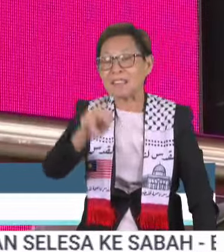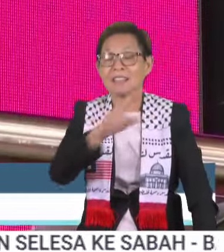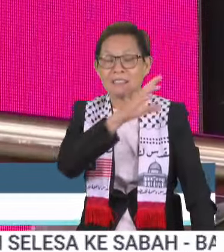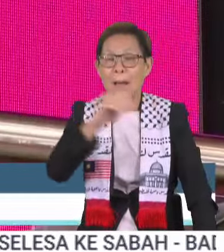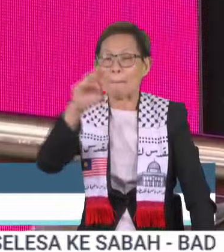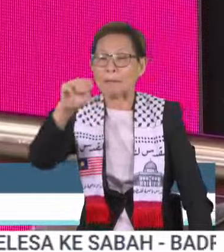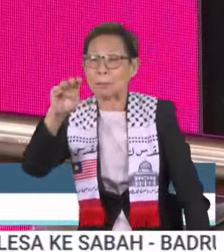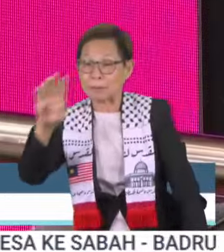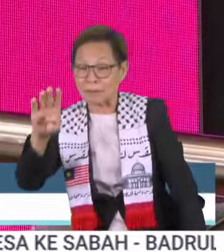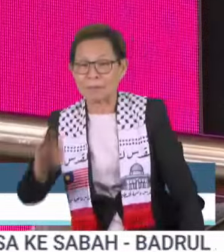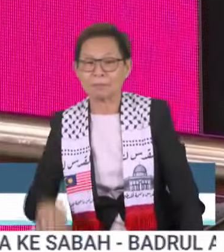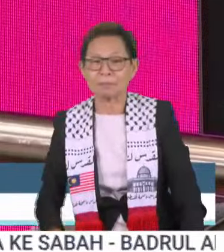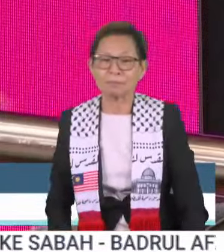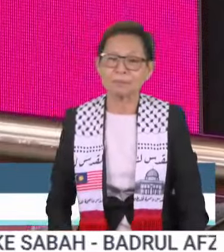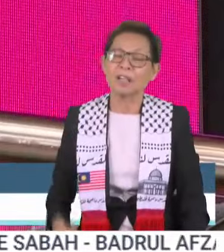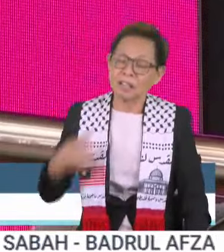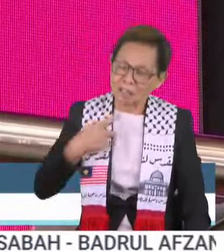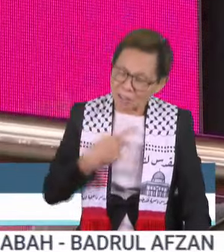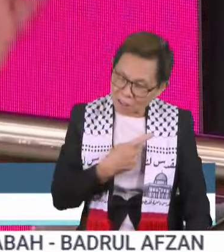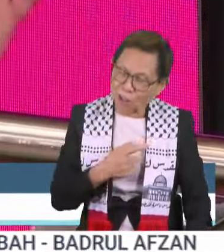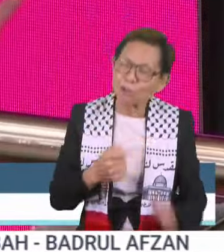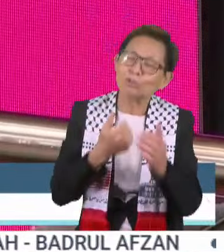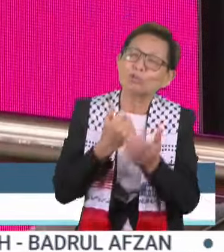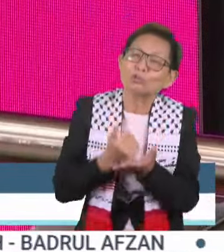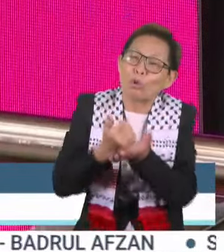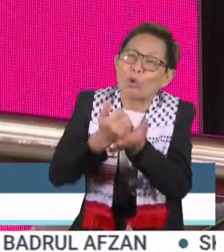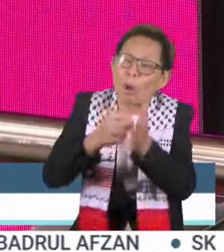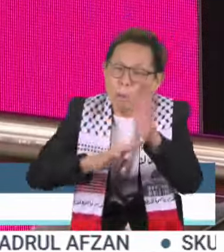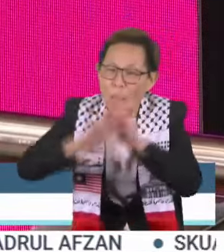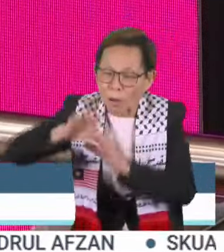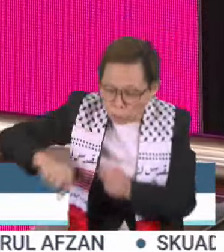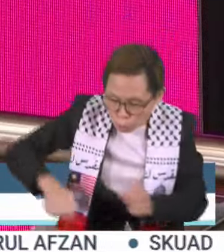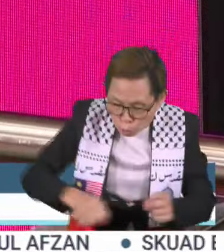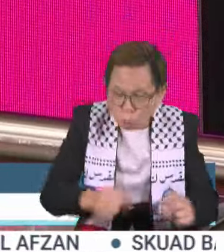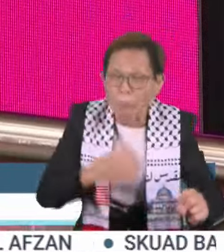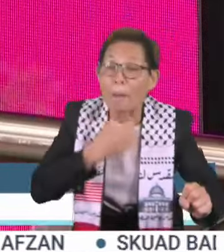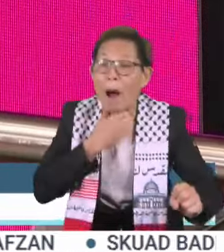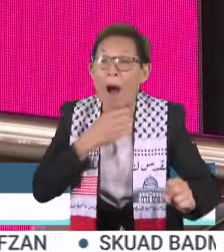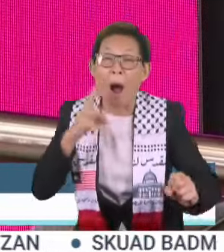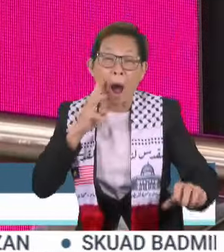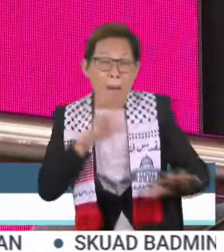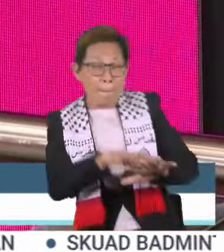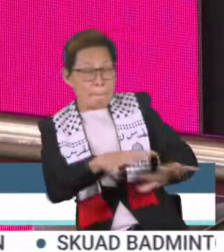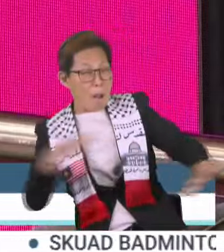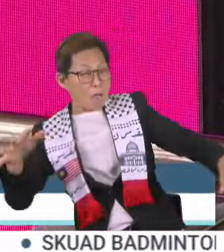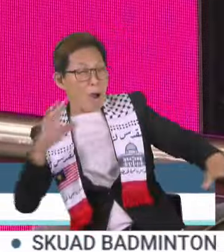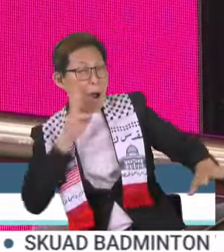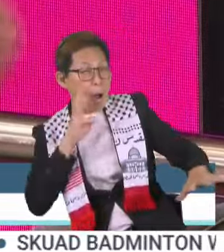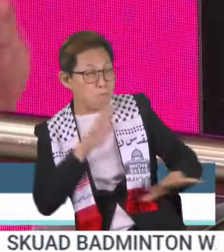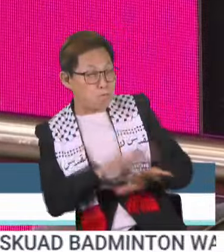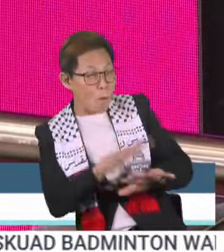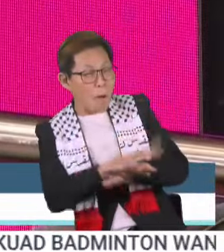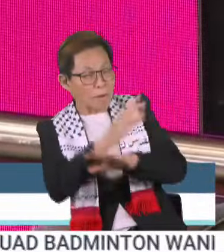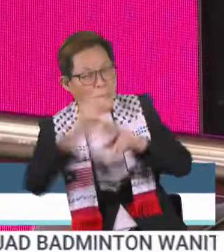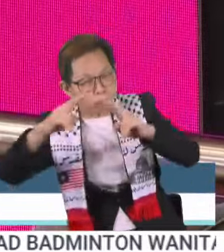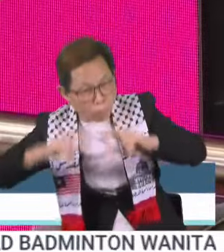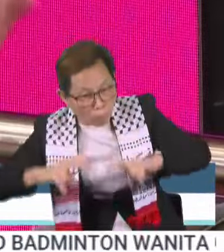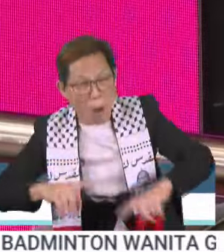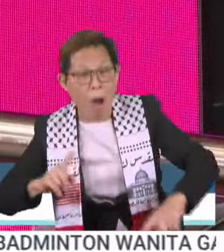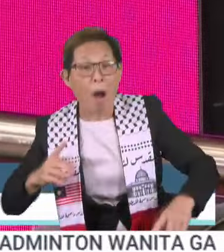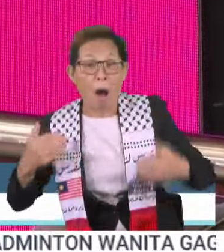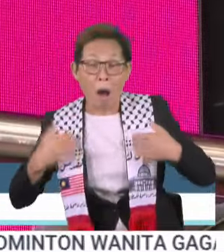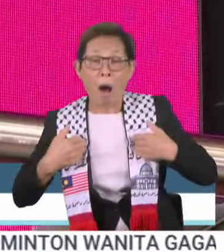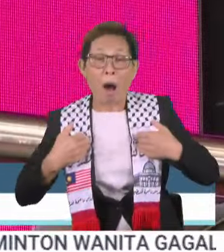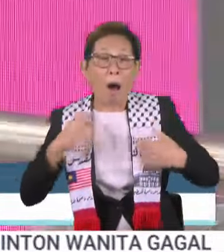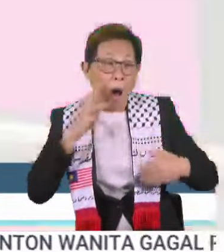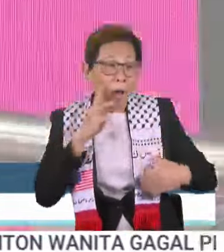kata ginilah, kita tolong bangunkan sungai Perak, air banyak, dan buat kajian memang air cukup